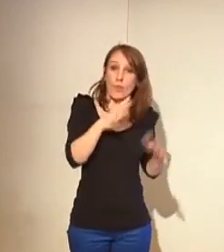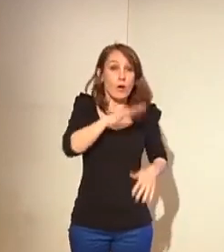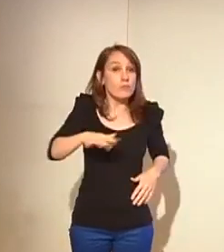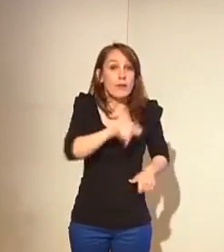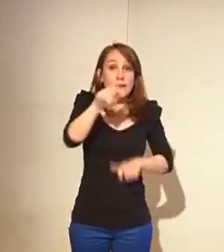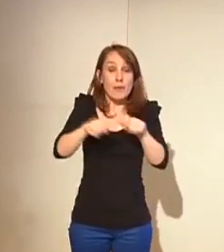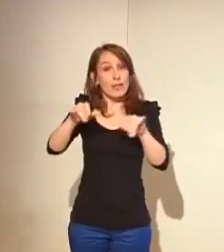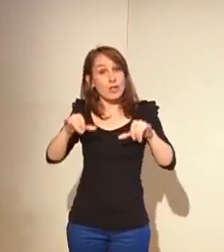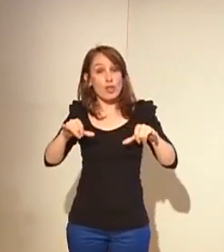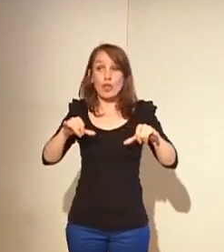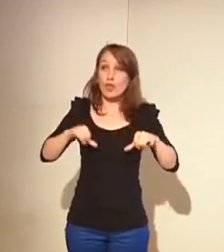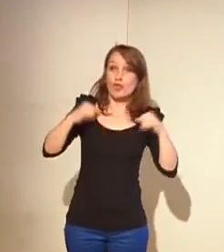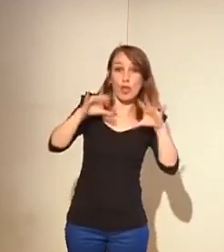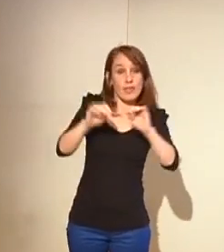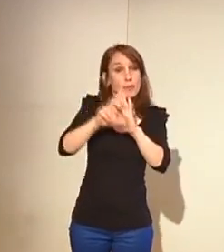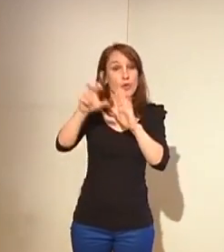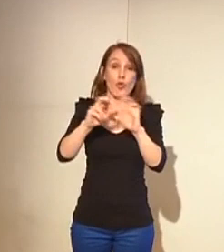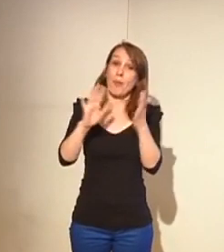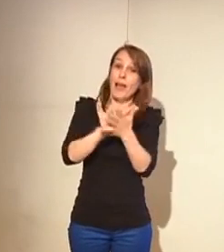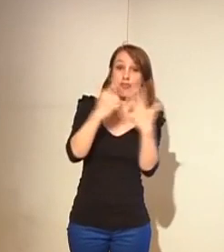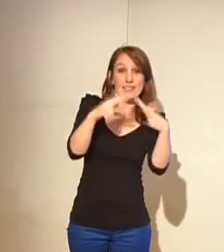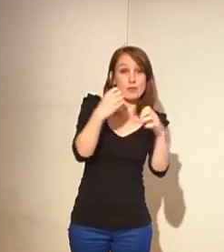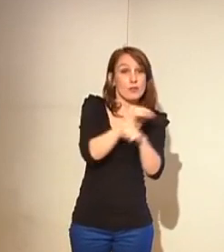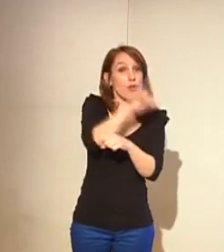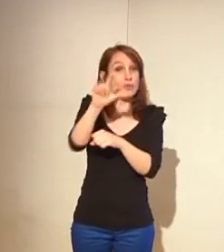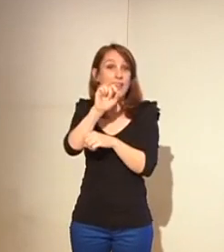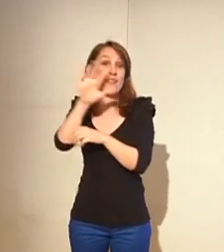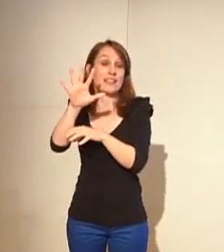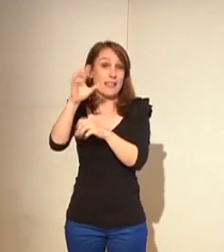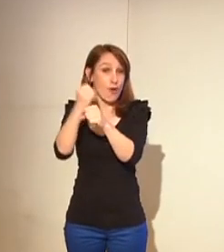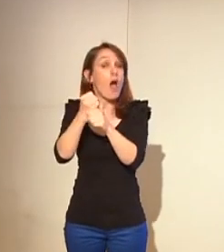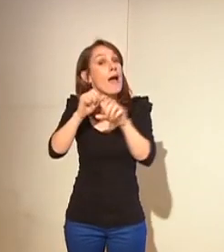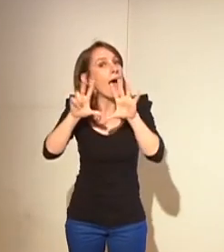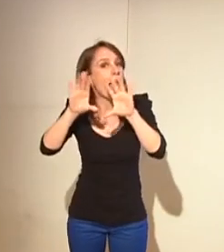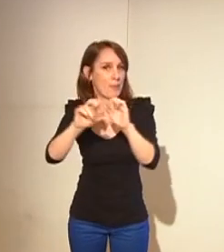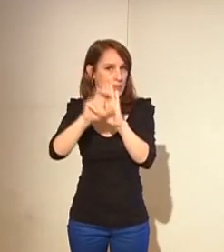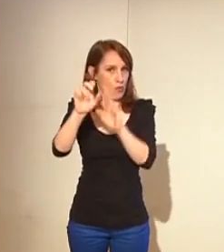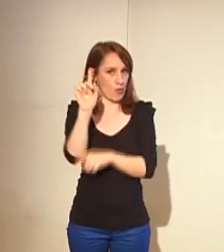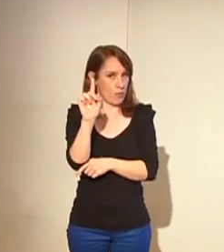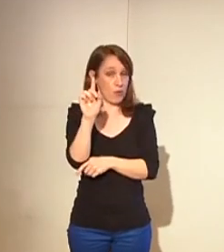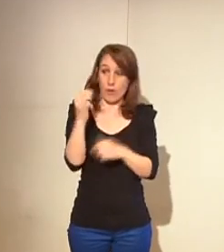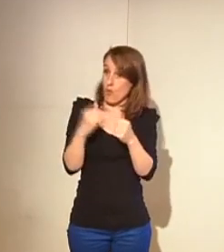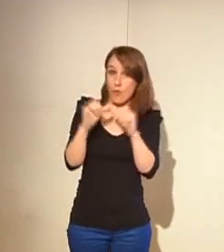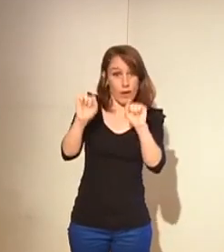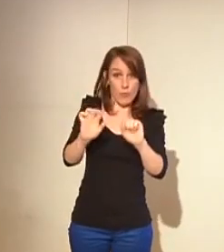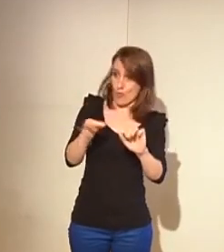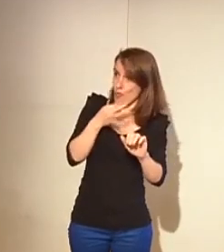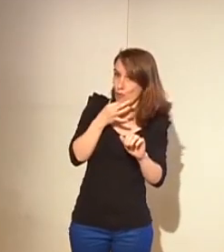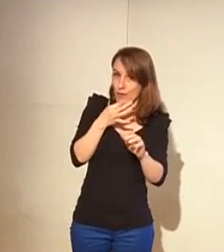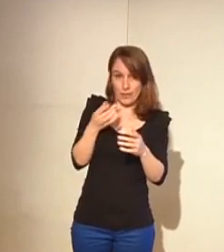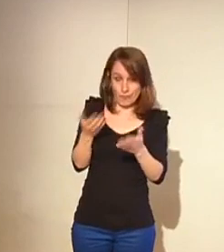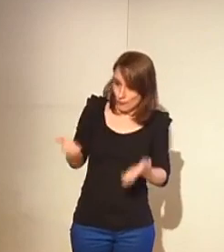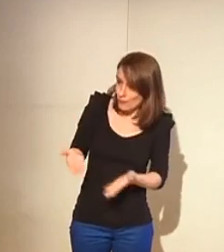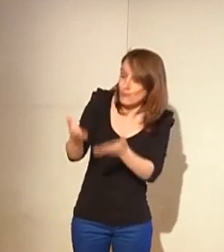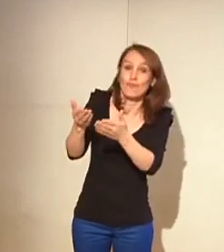jeunes grenobloise entre 18 et 25 ans je précise celles et ceux qui habitent Grenoble utiliseent gratuitement pendant 1 an